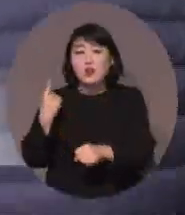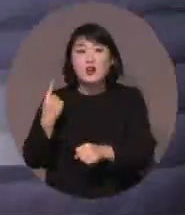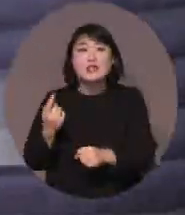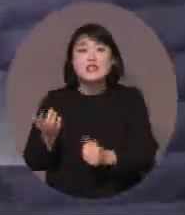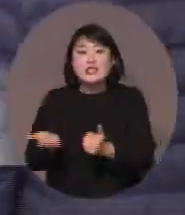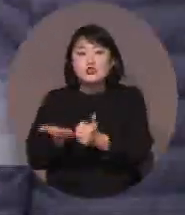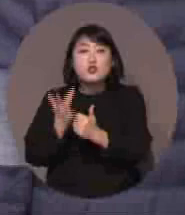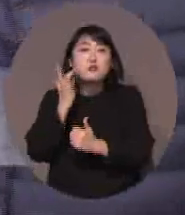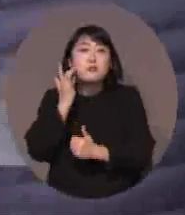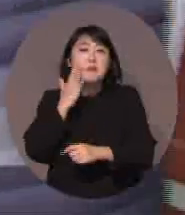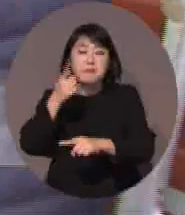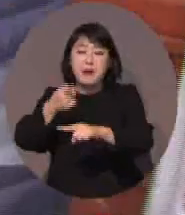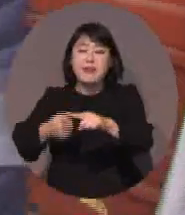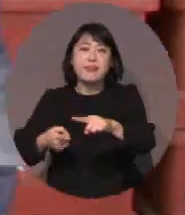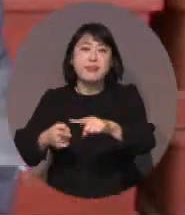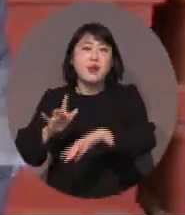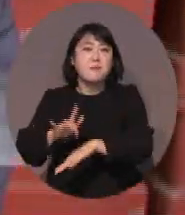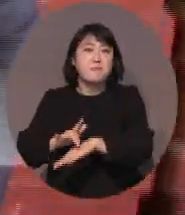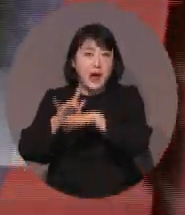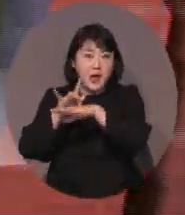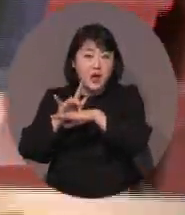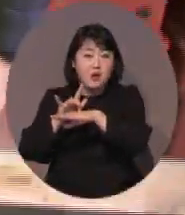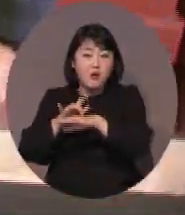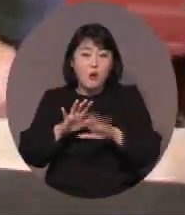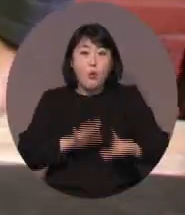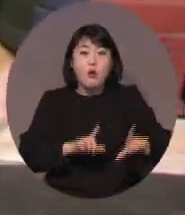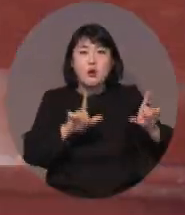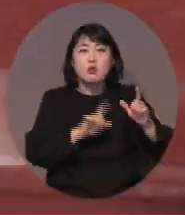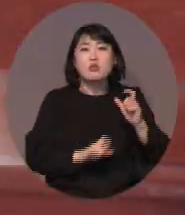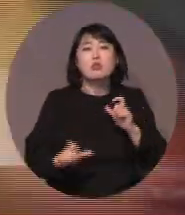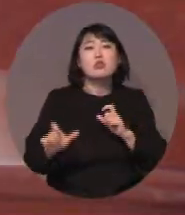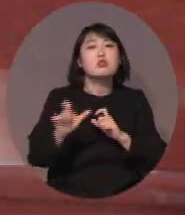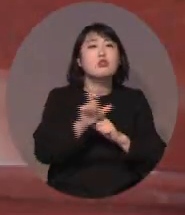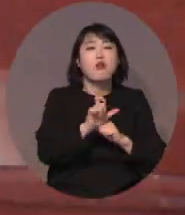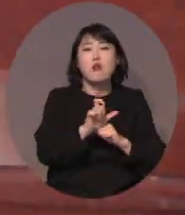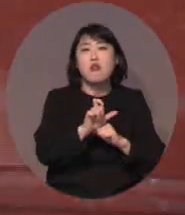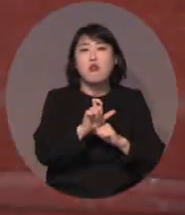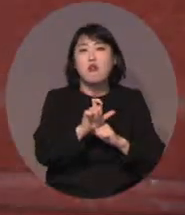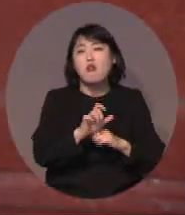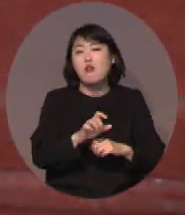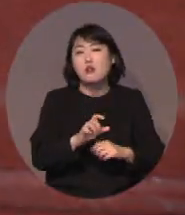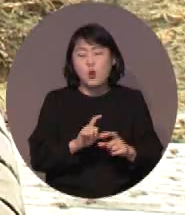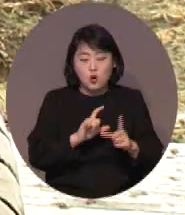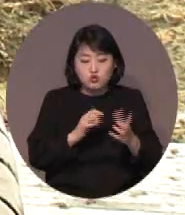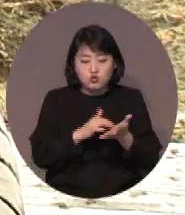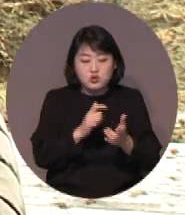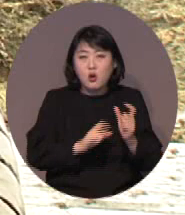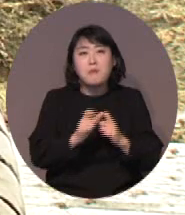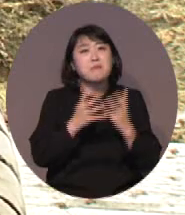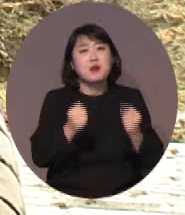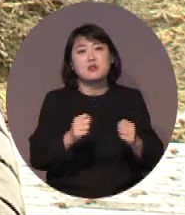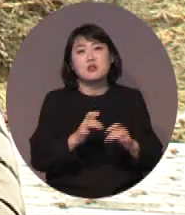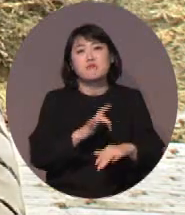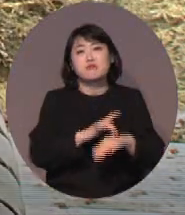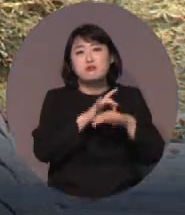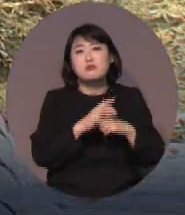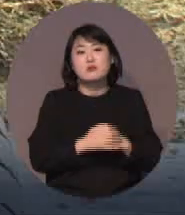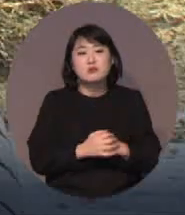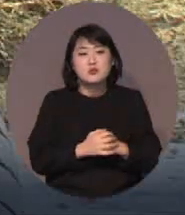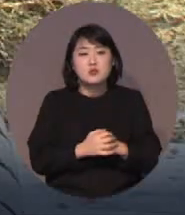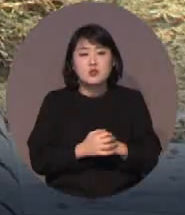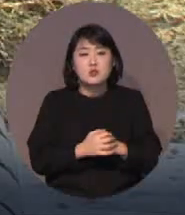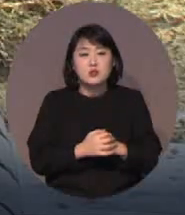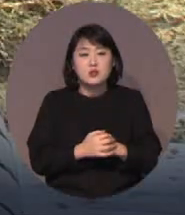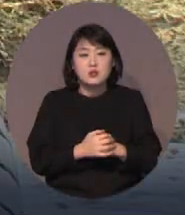기르던 꿀벌의 절반 가까이가 사라졌는데 올해는 더 많은 꿀벌이 실종됐습니다 300개